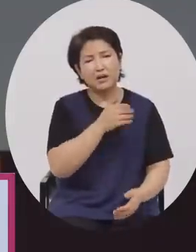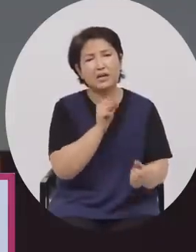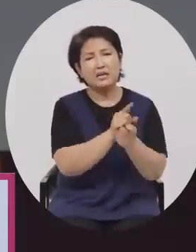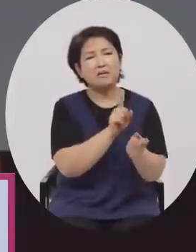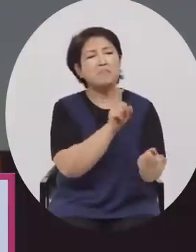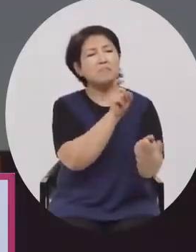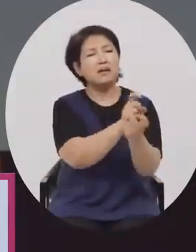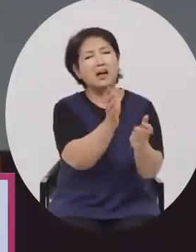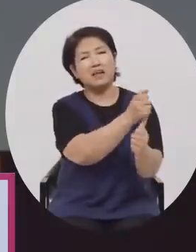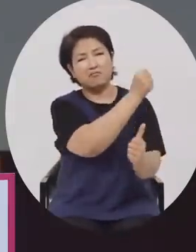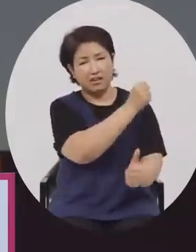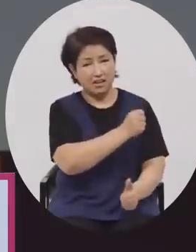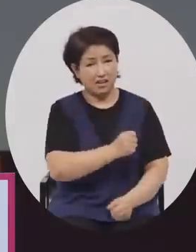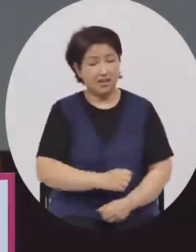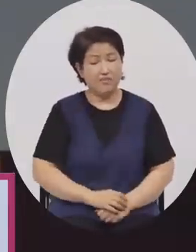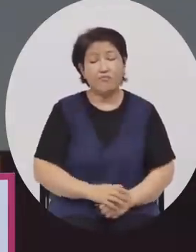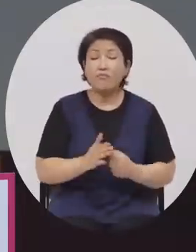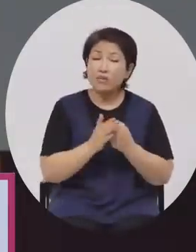채가.